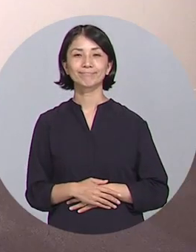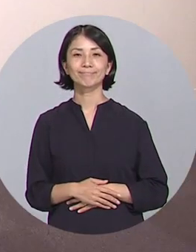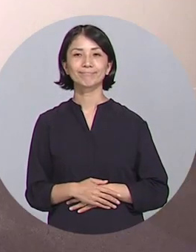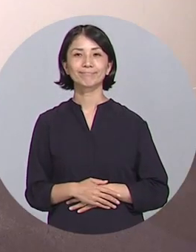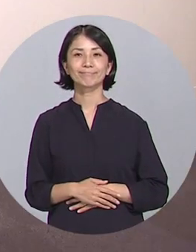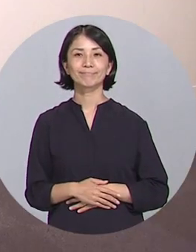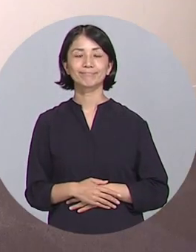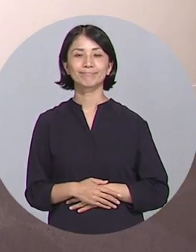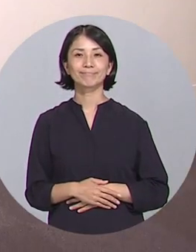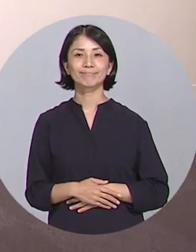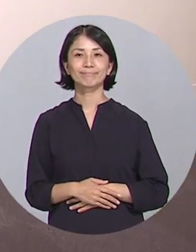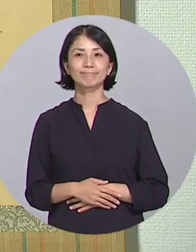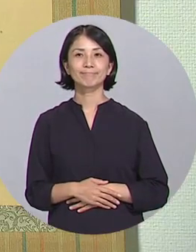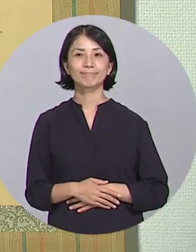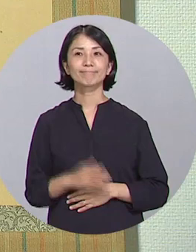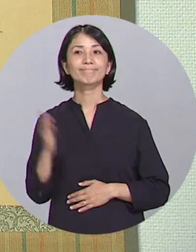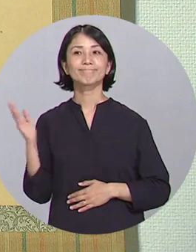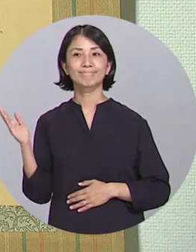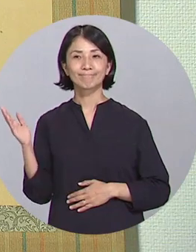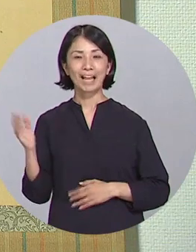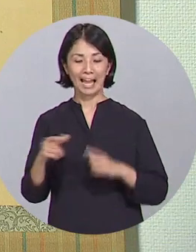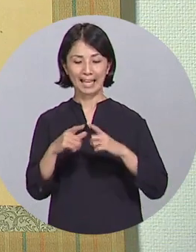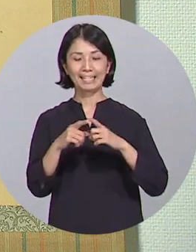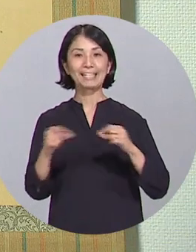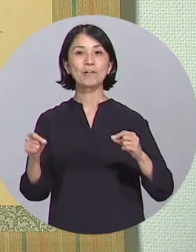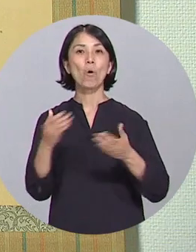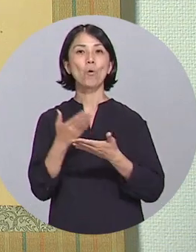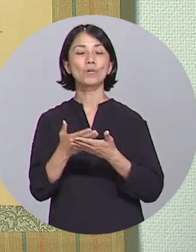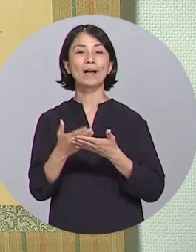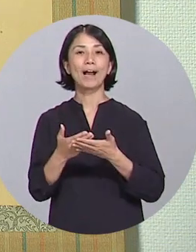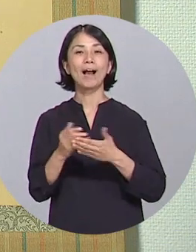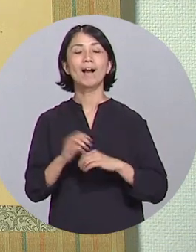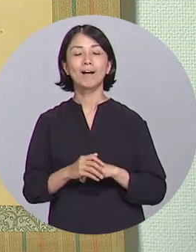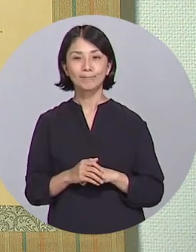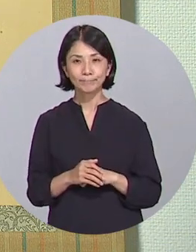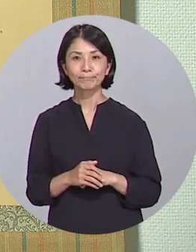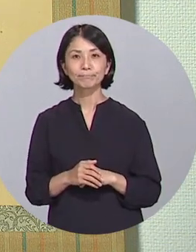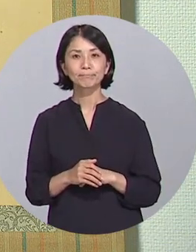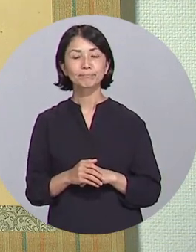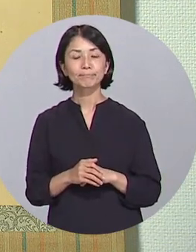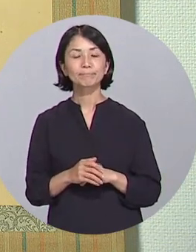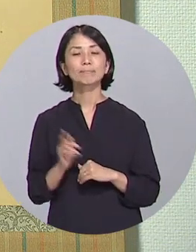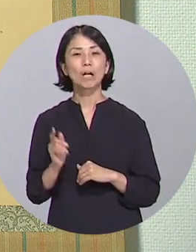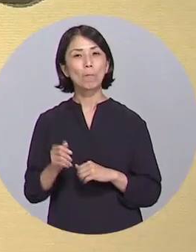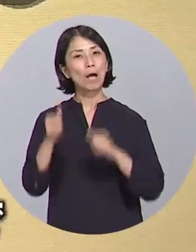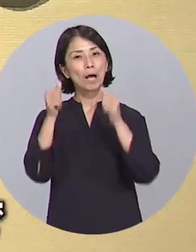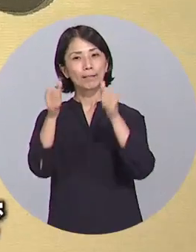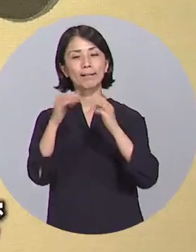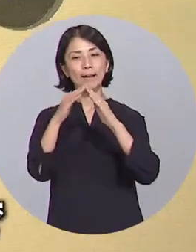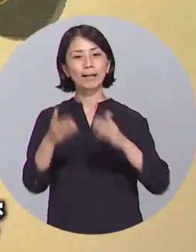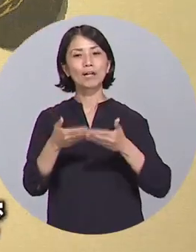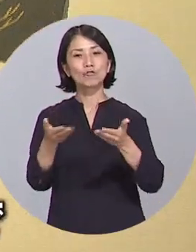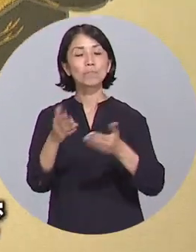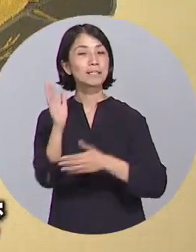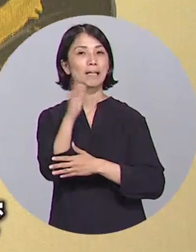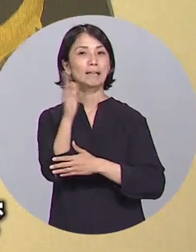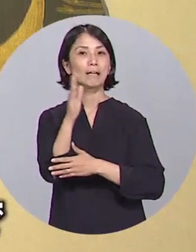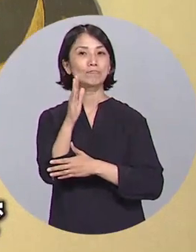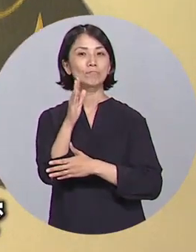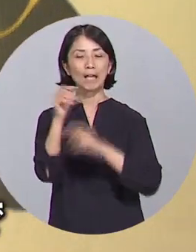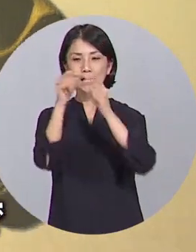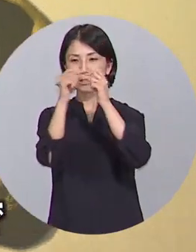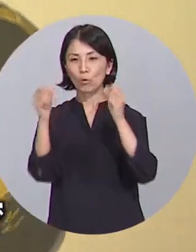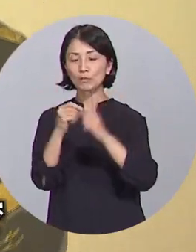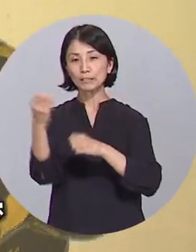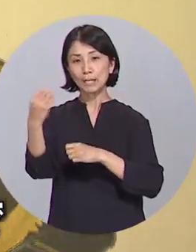ね。 こちらの作品は日本画なんですけれども、あまり展覧会に出品をせずに個人的な求めに